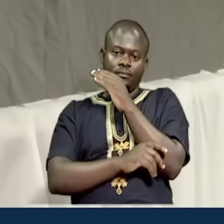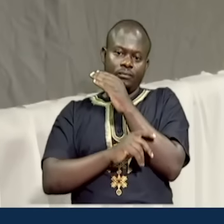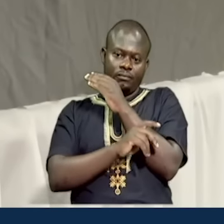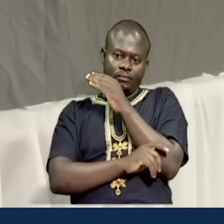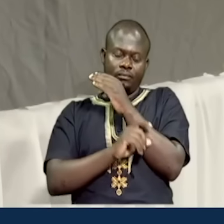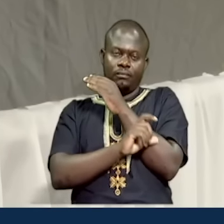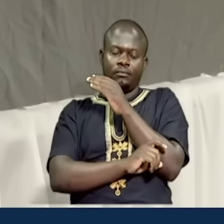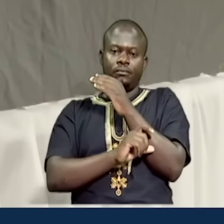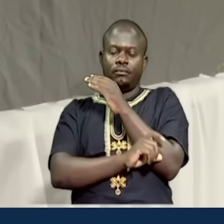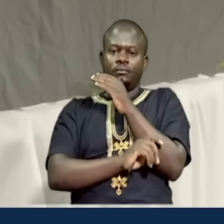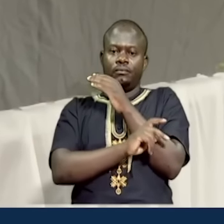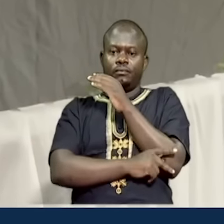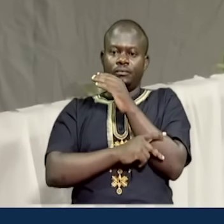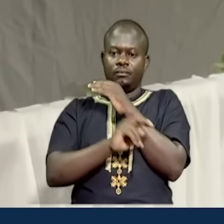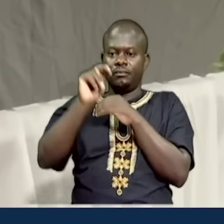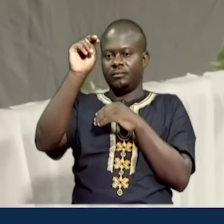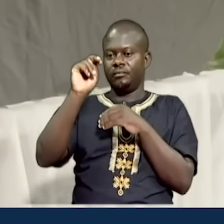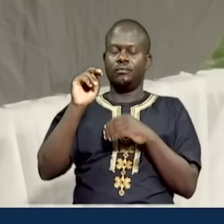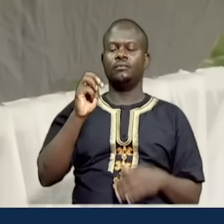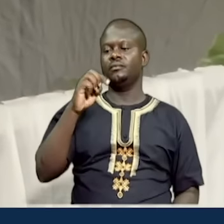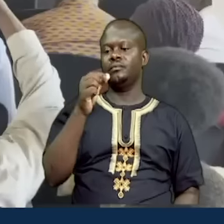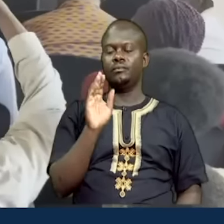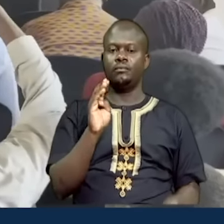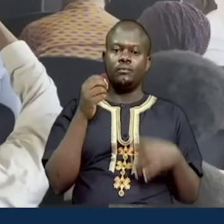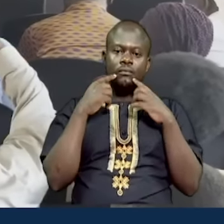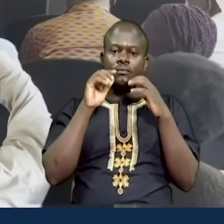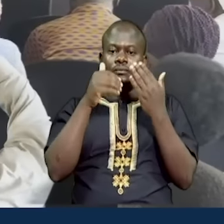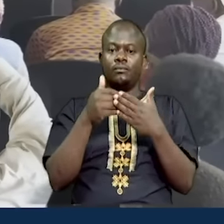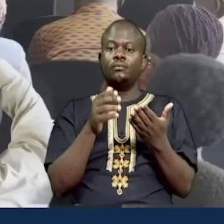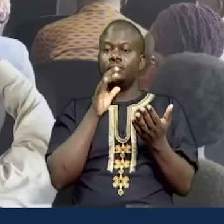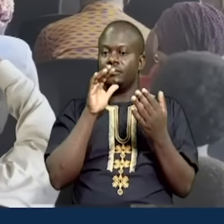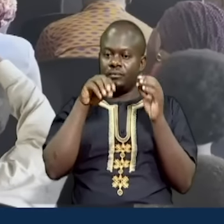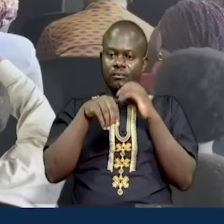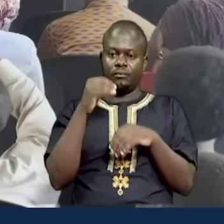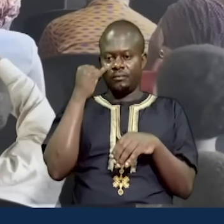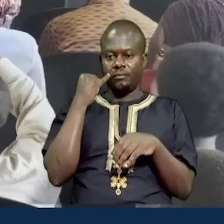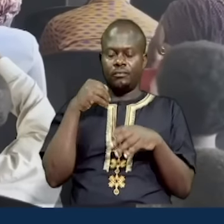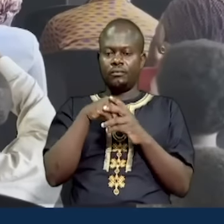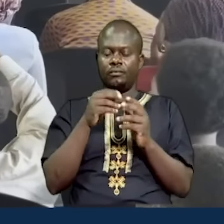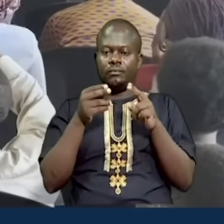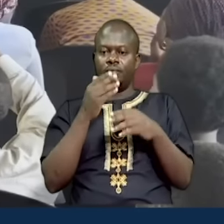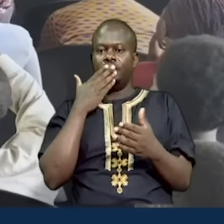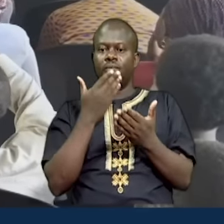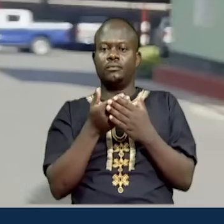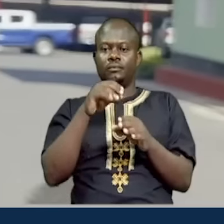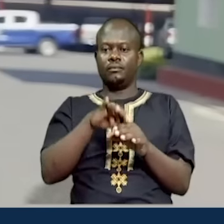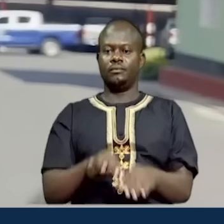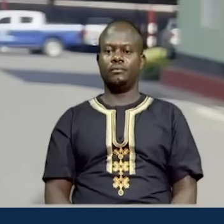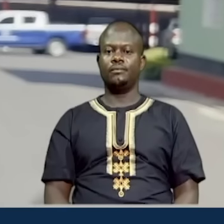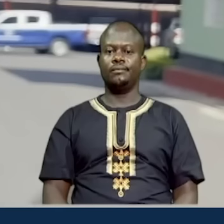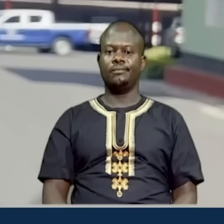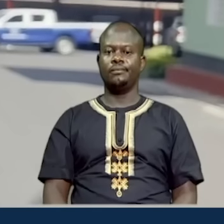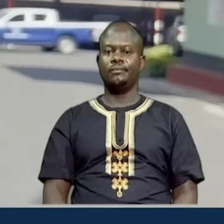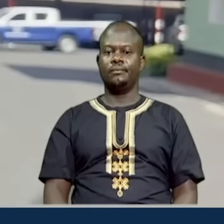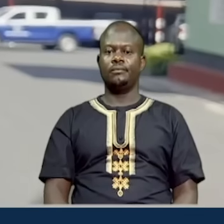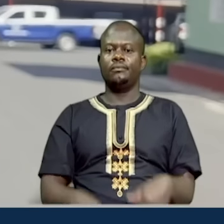Mugabo Gahunde Maurice agaragaza ko urubyiruko rwitezweho umusanzu ukomeye mu migendekere myiza y'amatora. Mu bikorwa